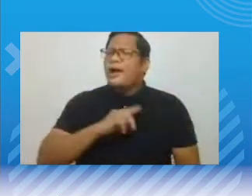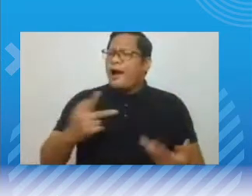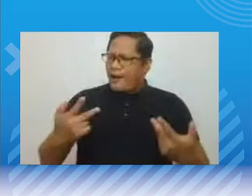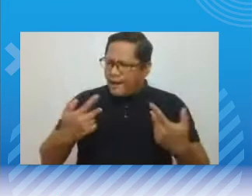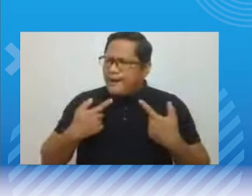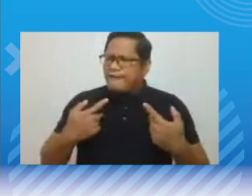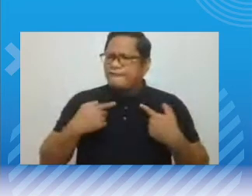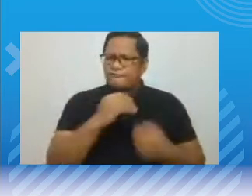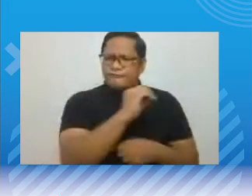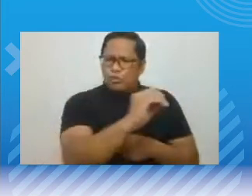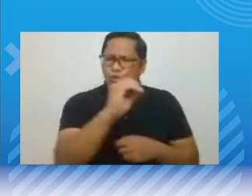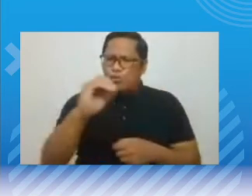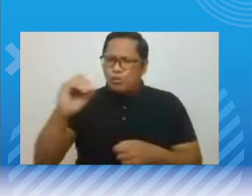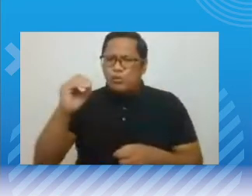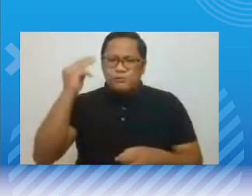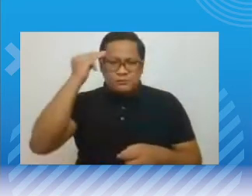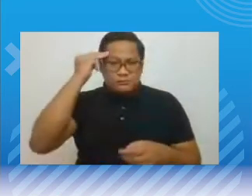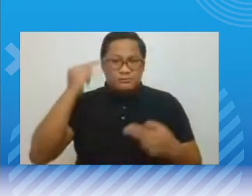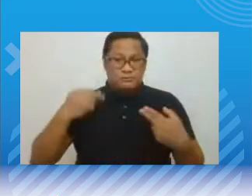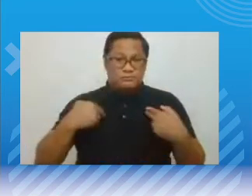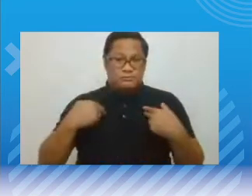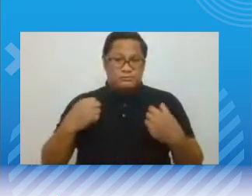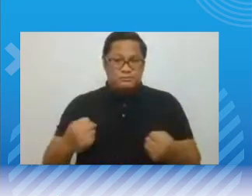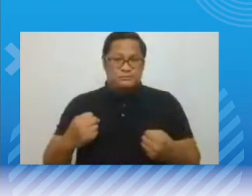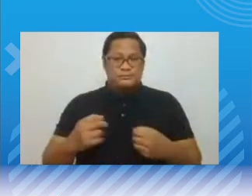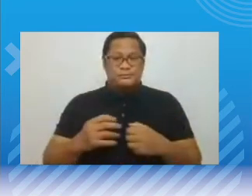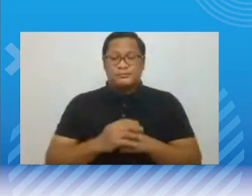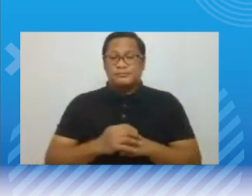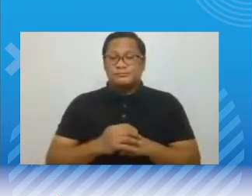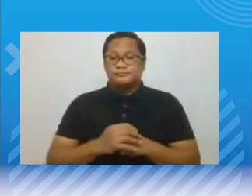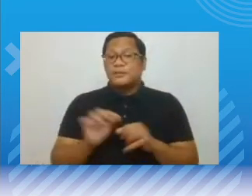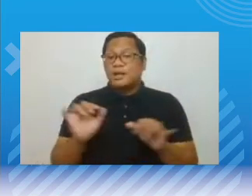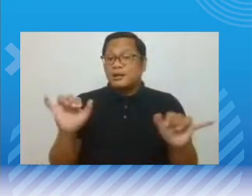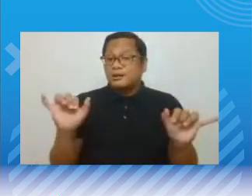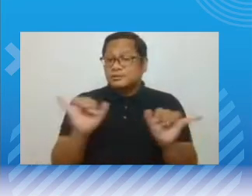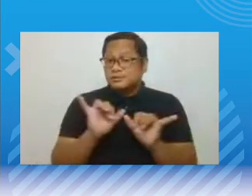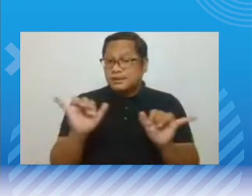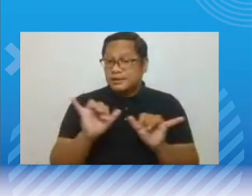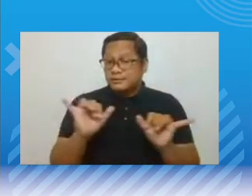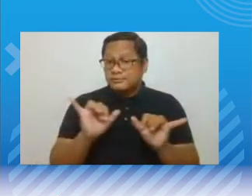health. Okay. And katulad din ng